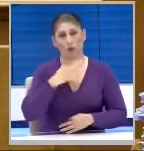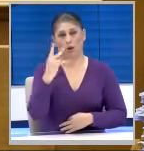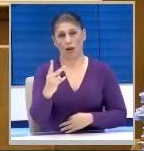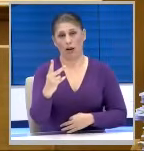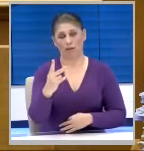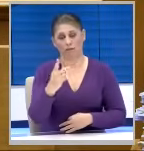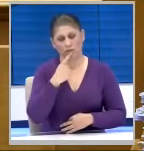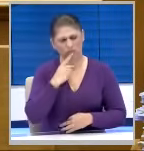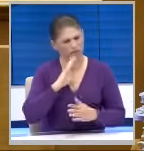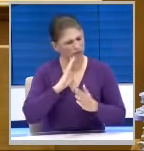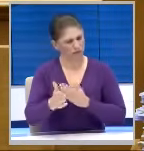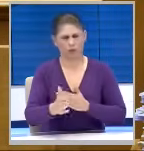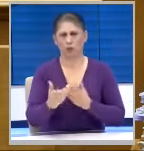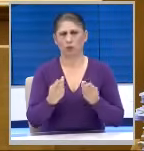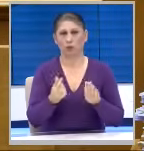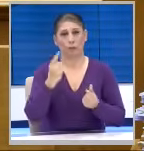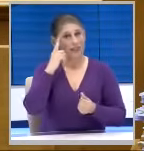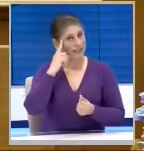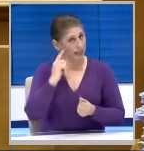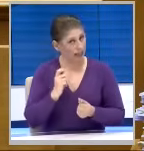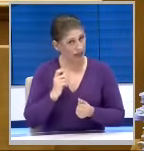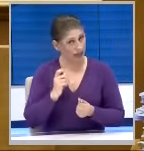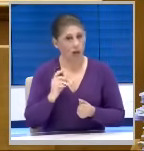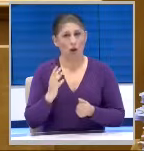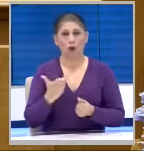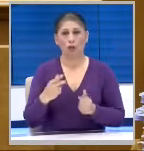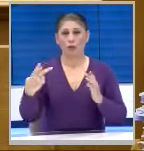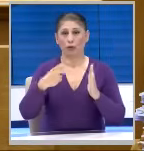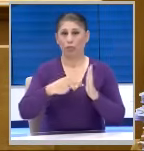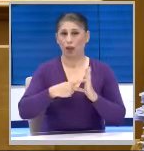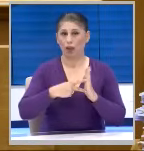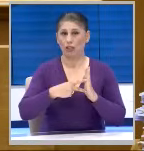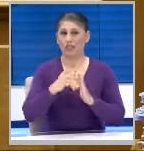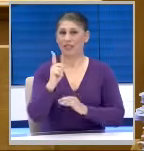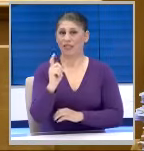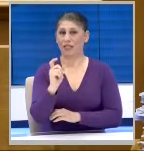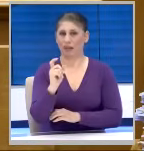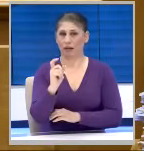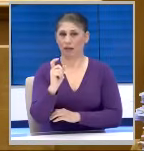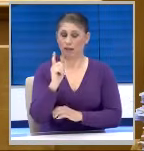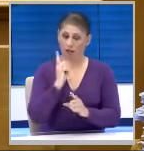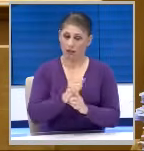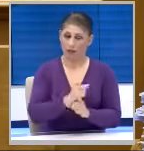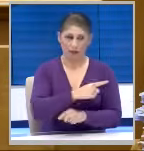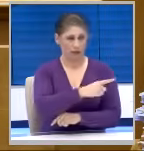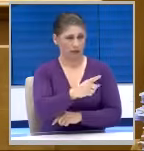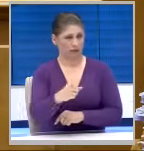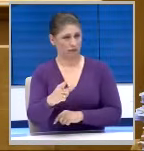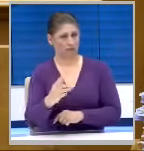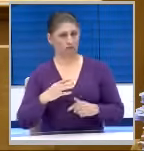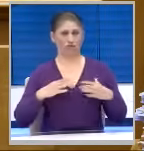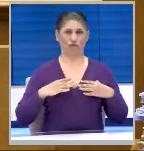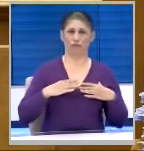απερίφραστο τρόπο γνωρίζατε ότι από το 2010 ειδικά εσείς που